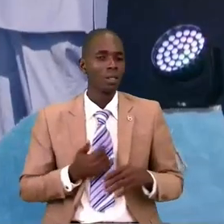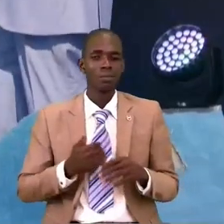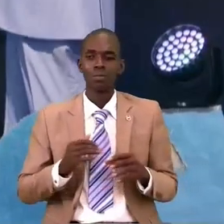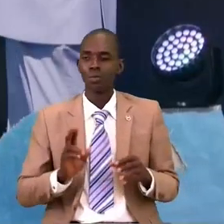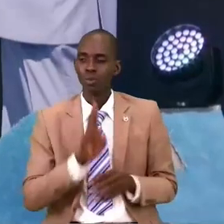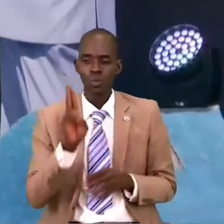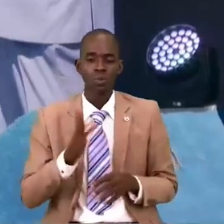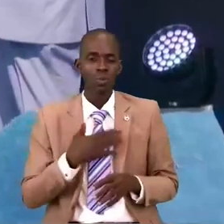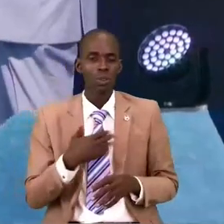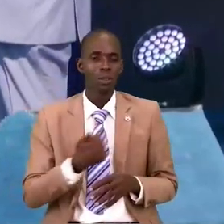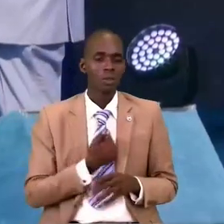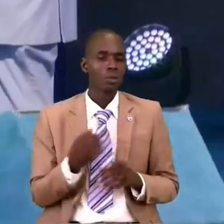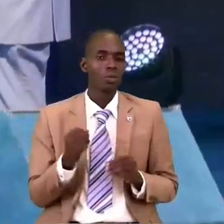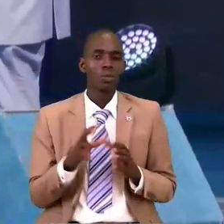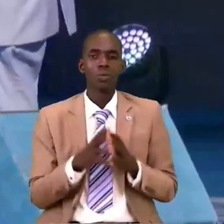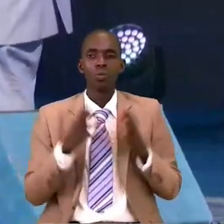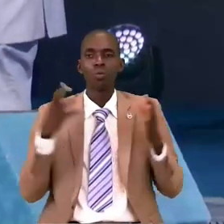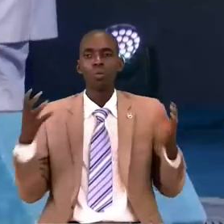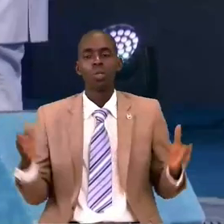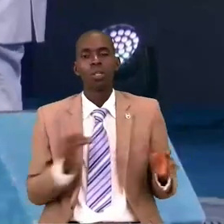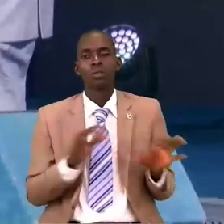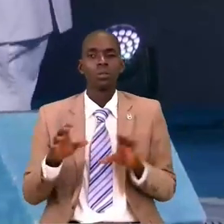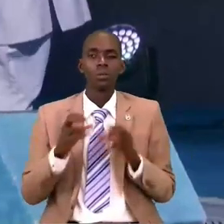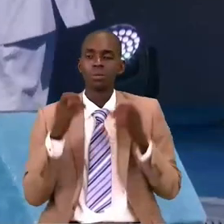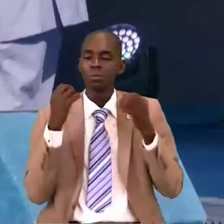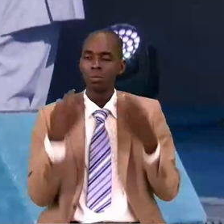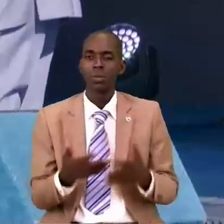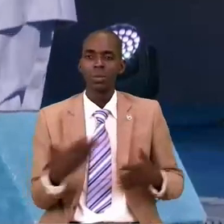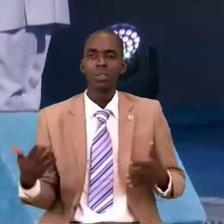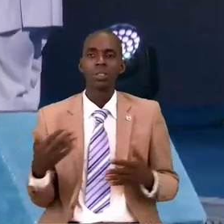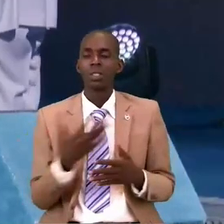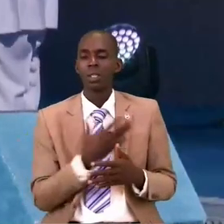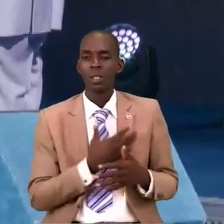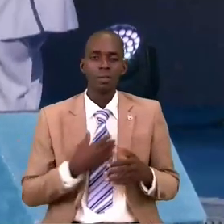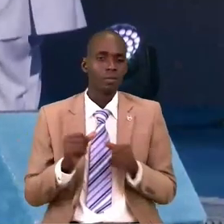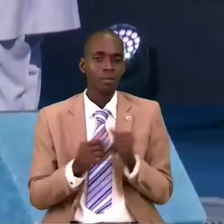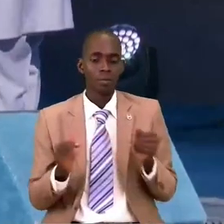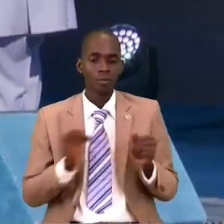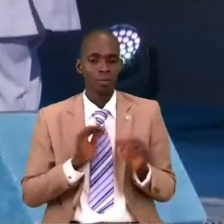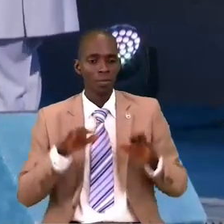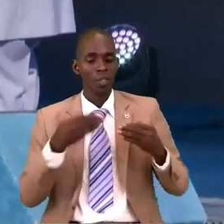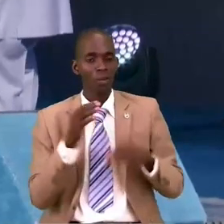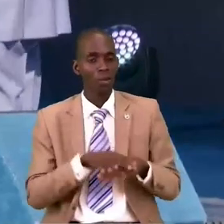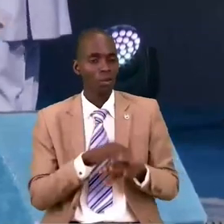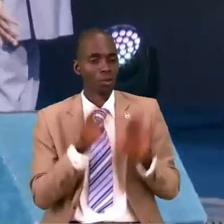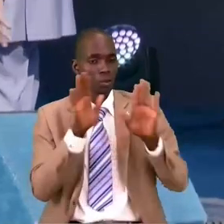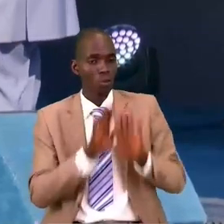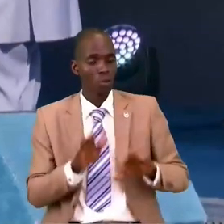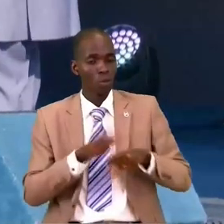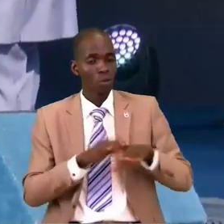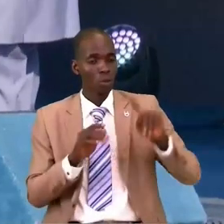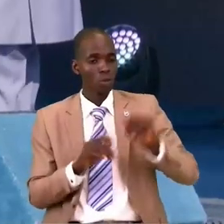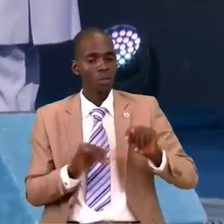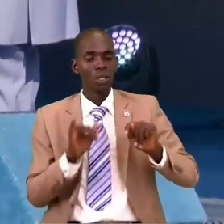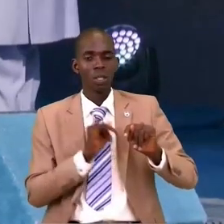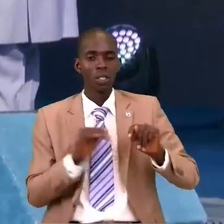que j'ai faite le dimanche, mardi, j'ai besoin de visualiser des choses. Je